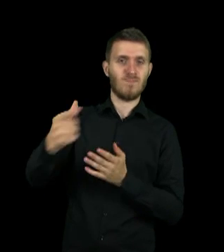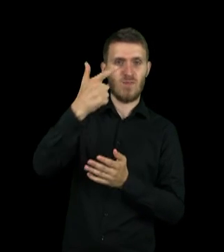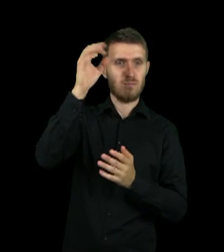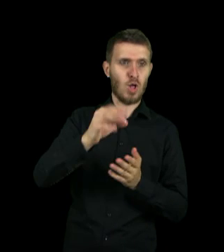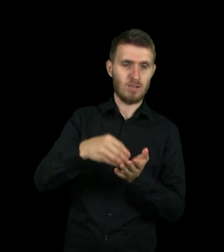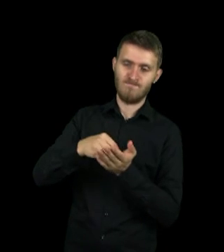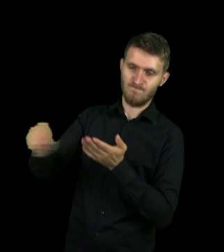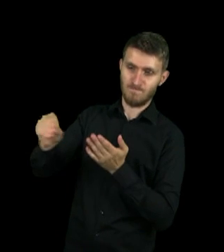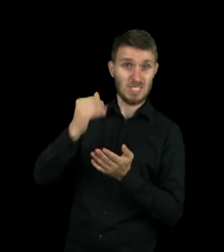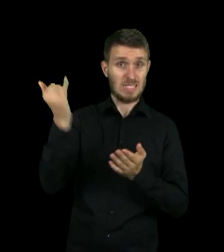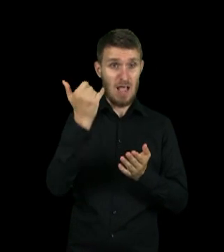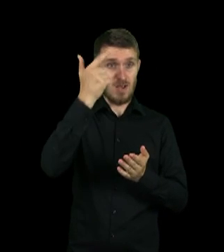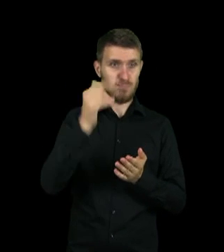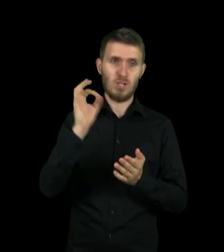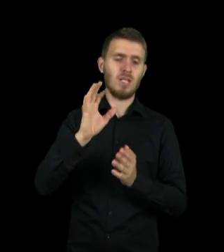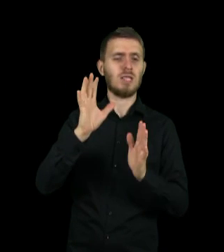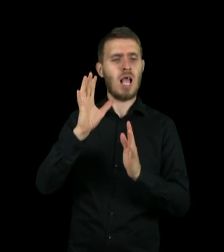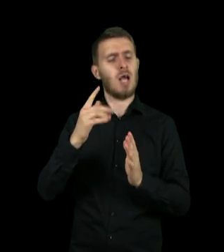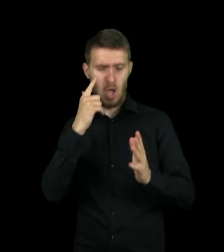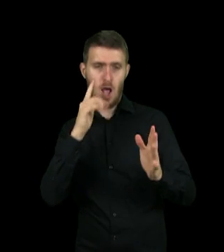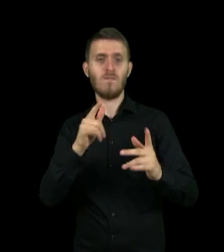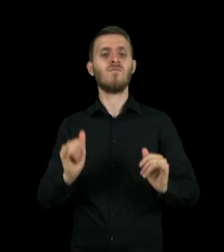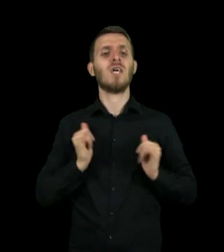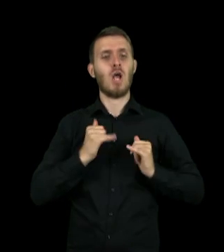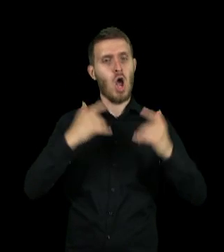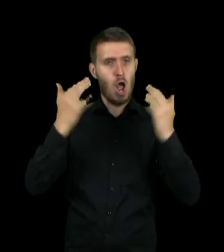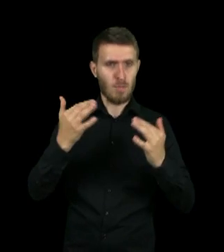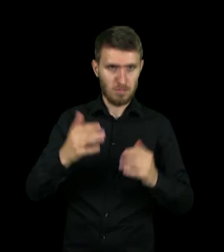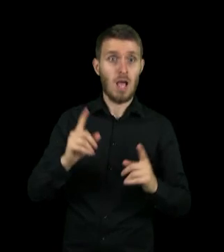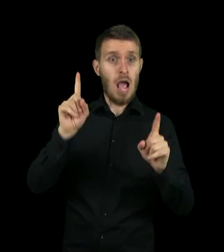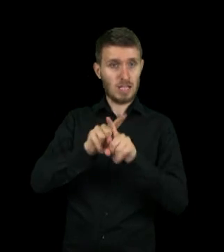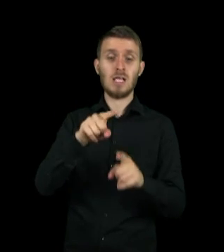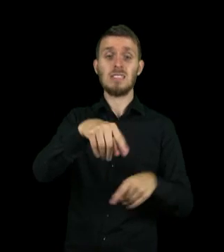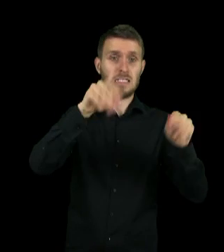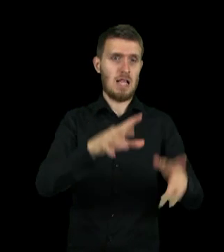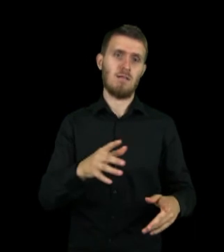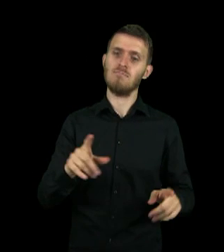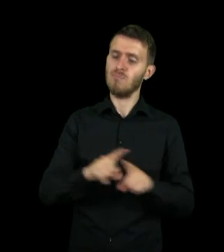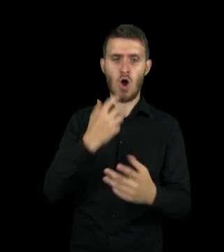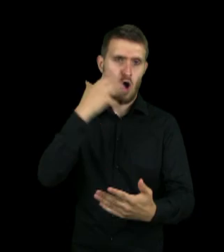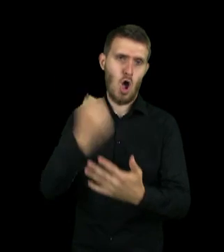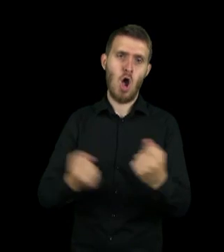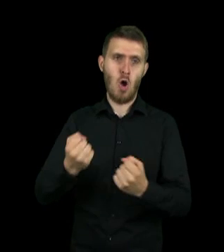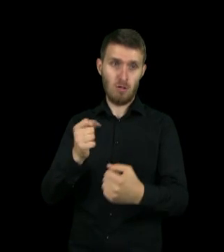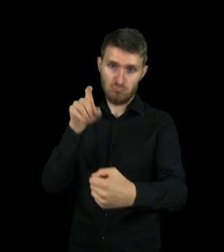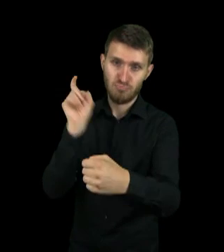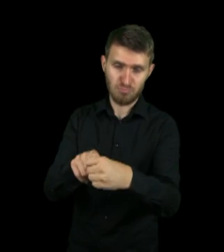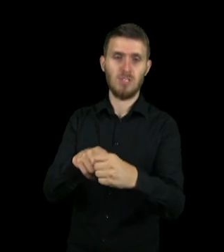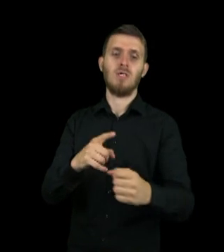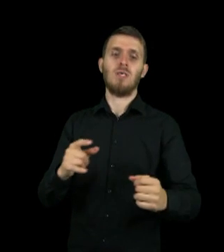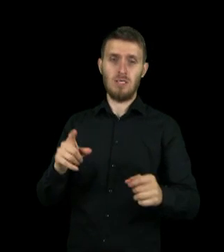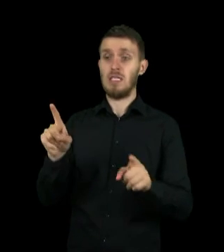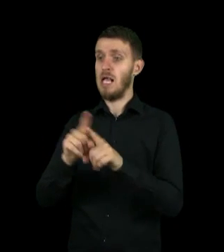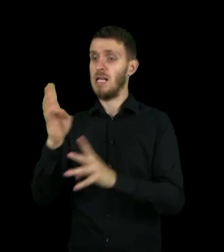sieci klientom jest wygodnie on oczywiście uzyskuje jakąś opłatę Im więcej detalistów